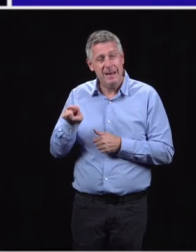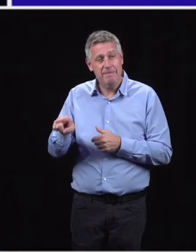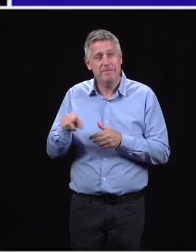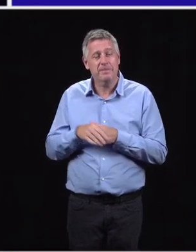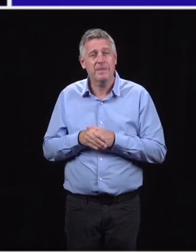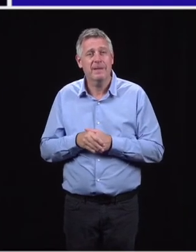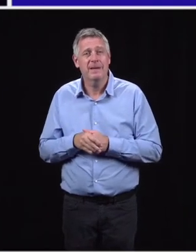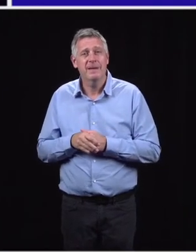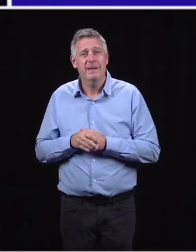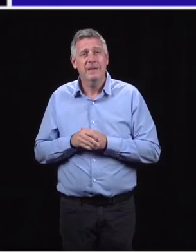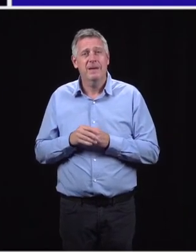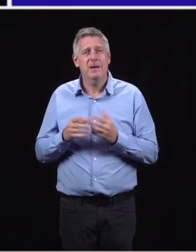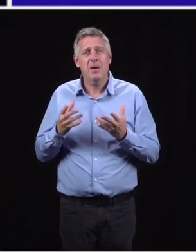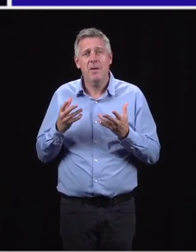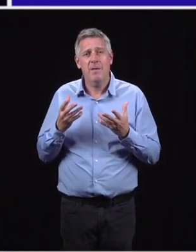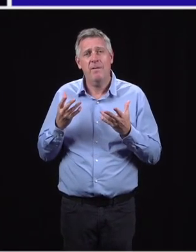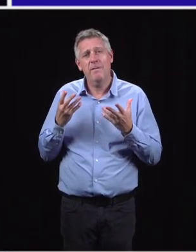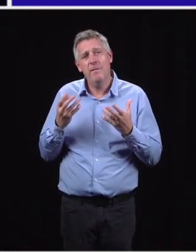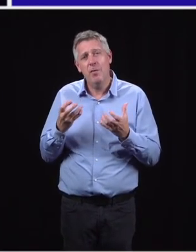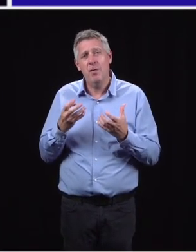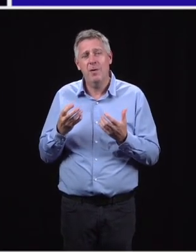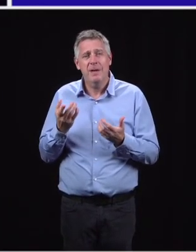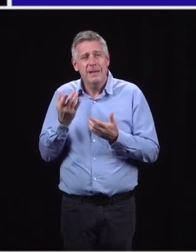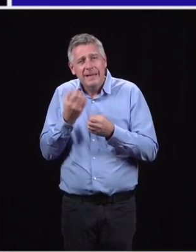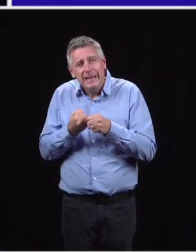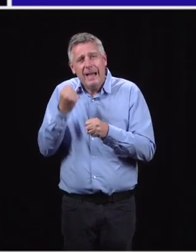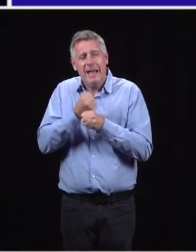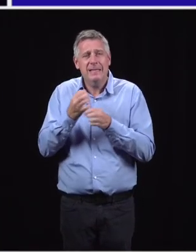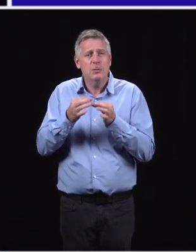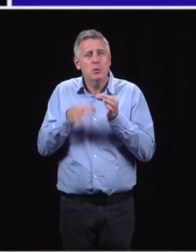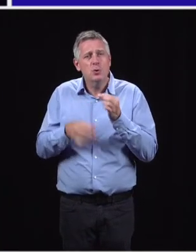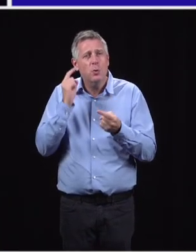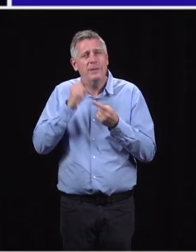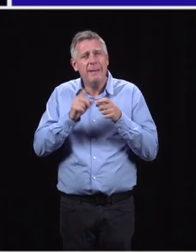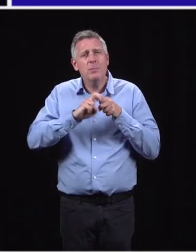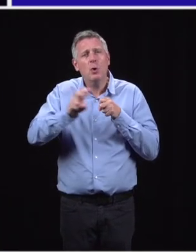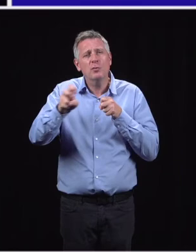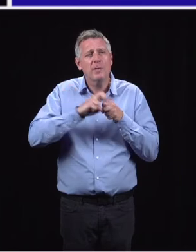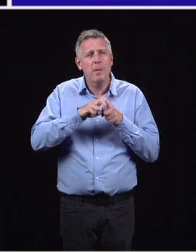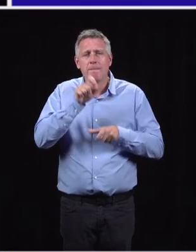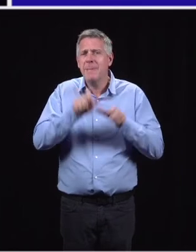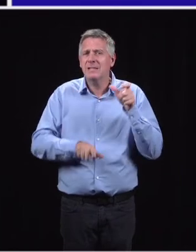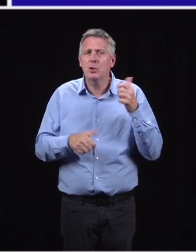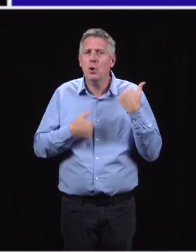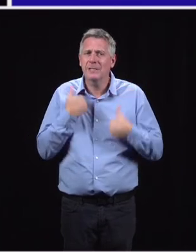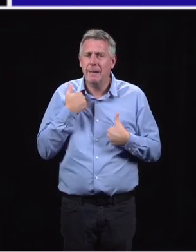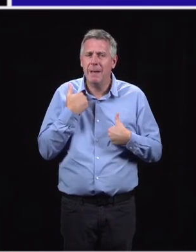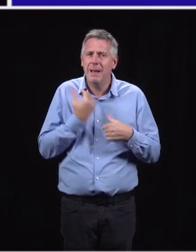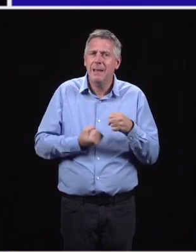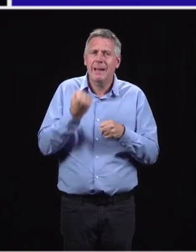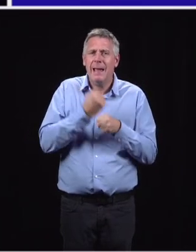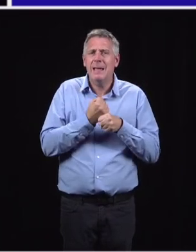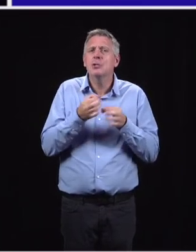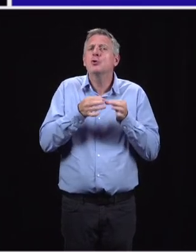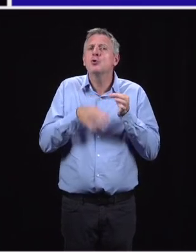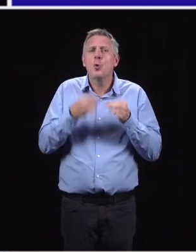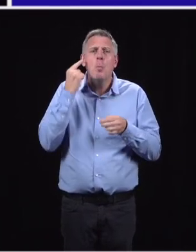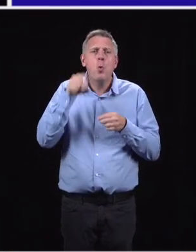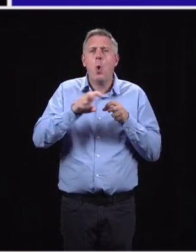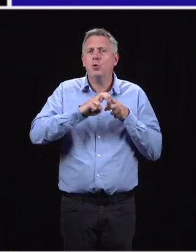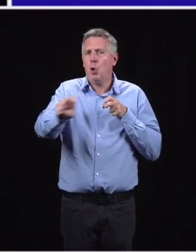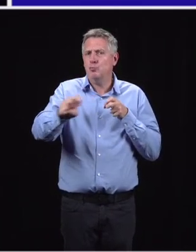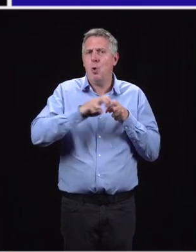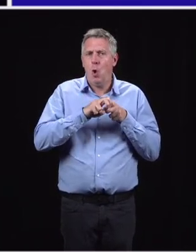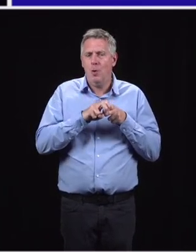à un besoin en créant une solution solution de transport pour les personnes en situation de handicap parce que oui vous allez voir que